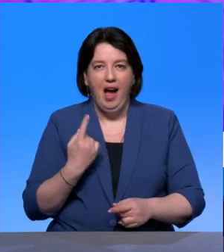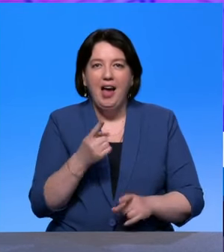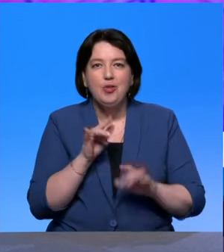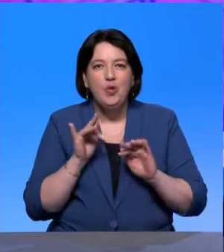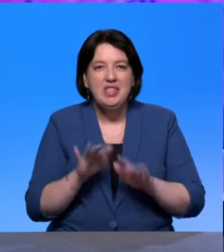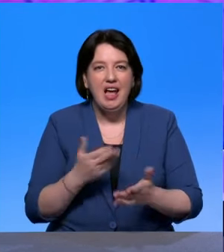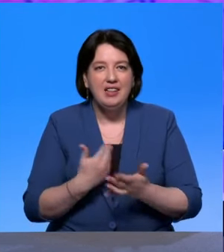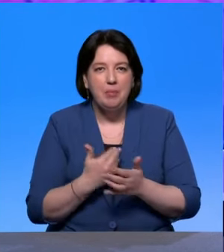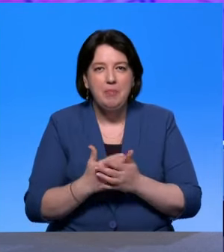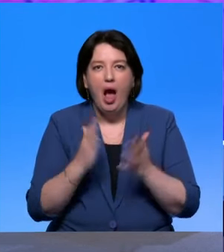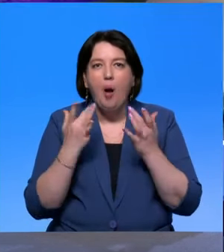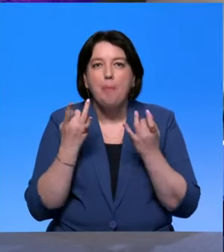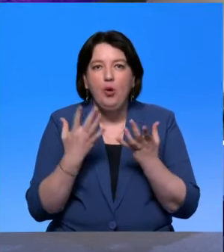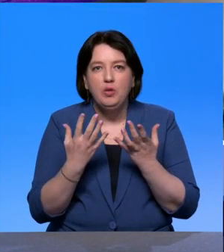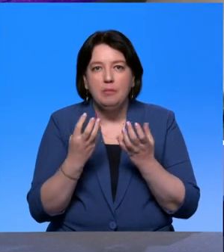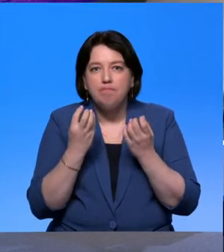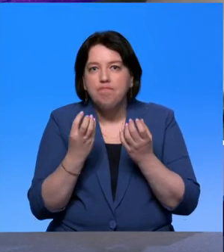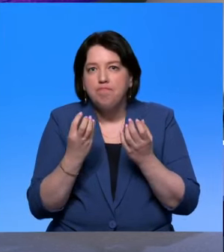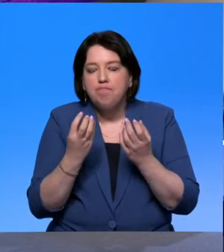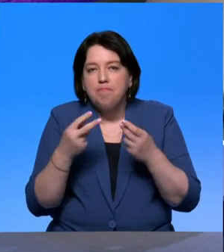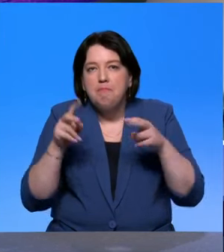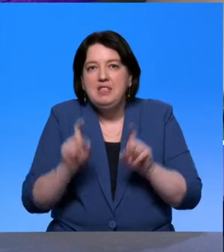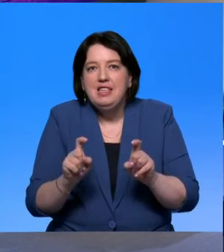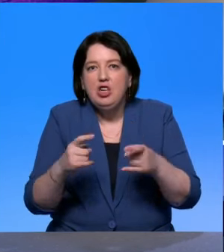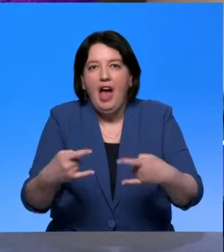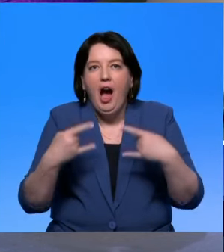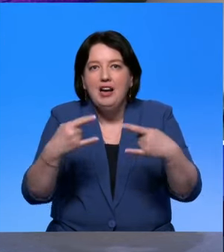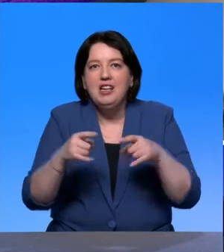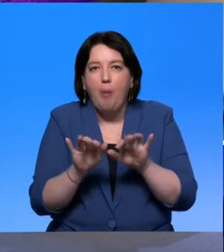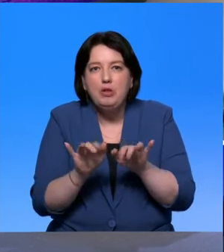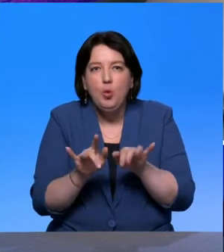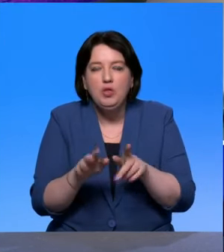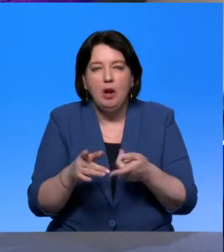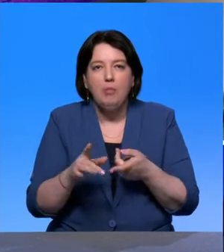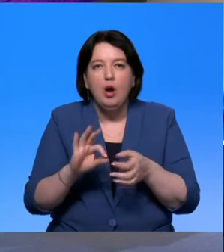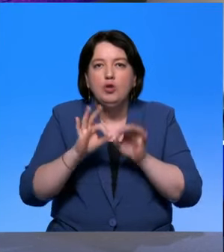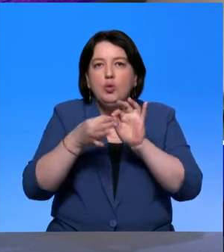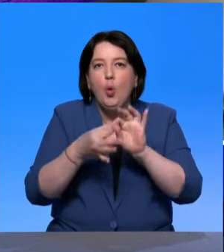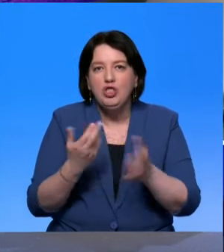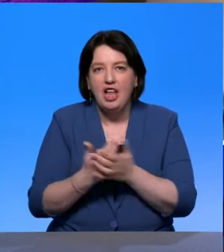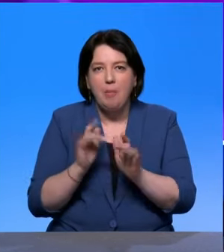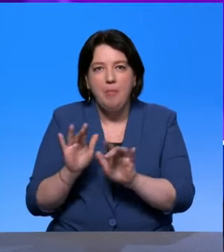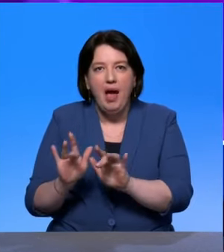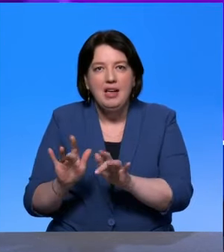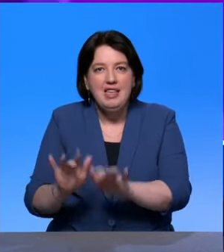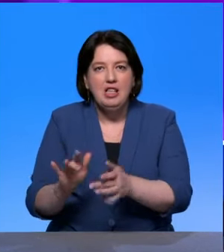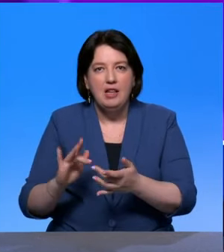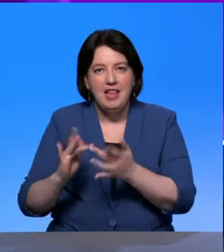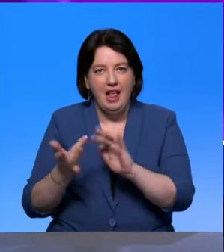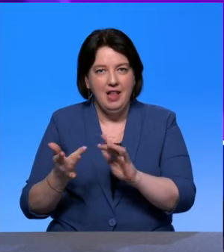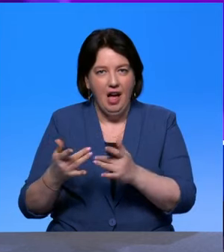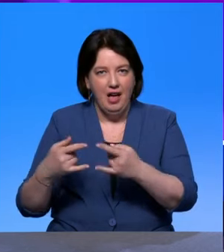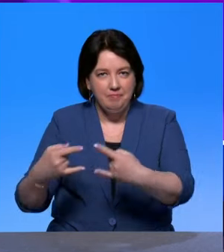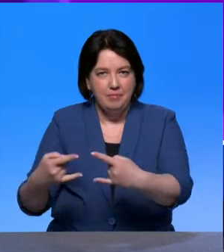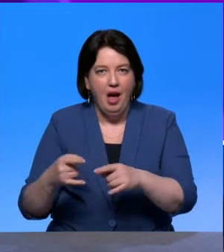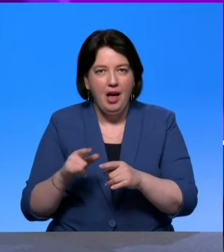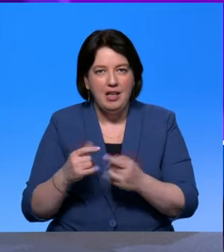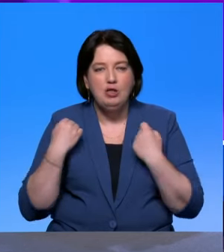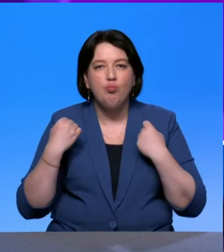сидишь за компьютером, да, решаешь какие-то там задачи сложные, да, киберспорт, вот, это же очень популярный сейчас. Да. И, кстати,